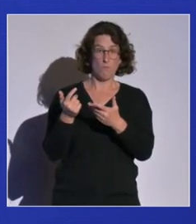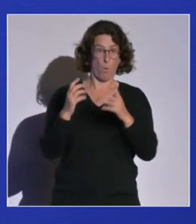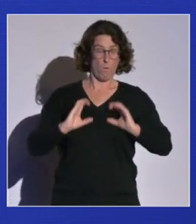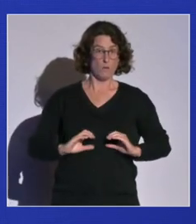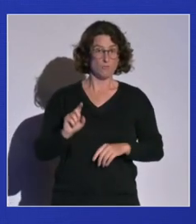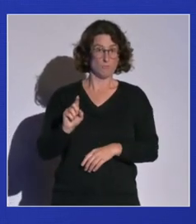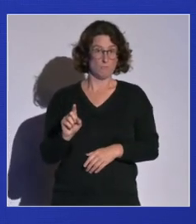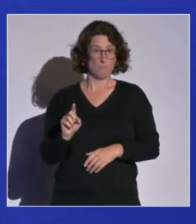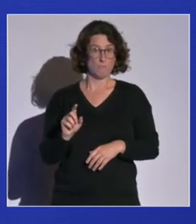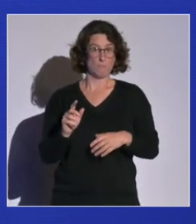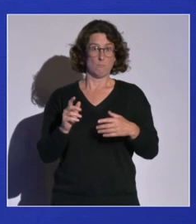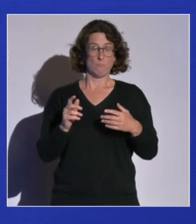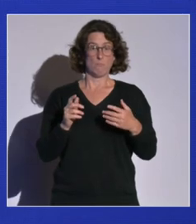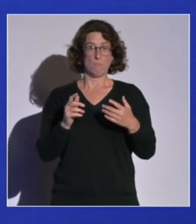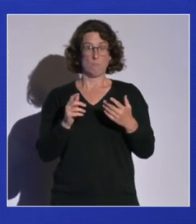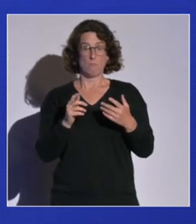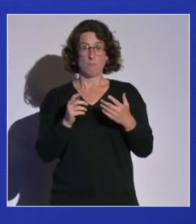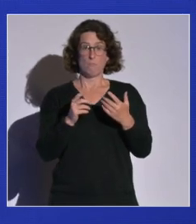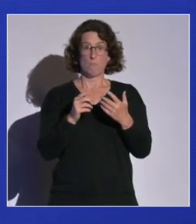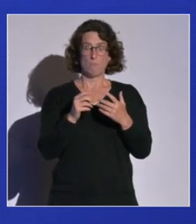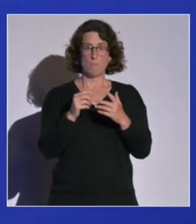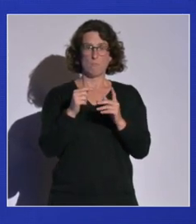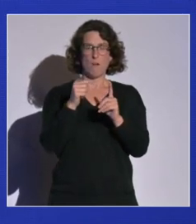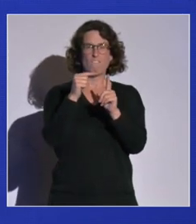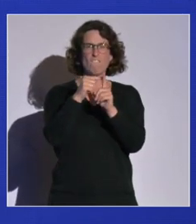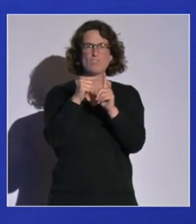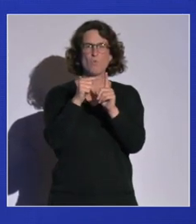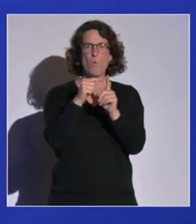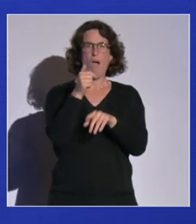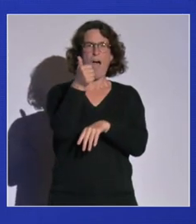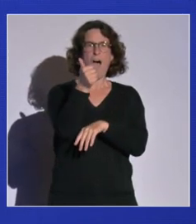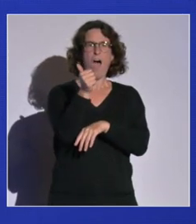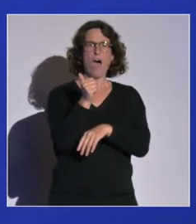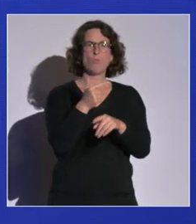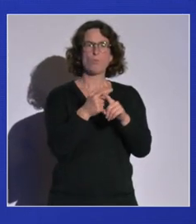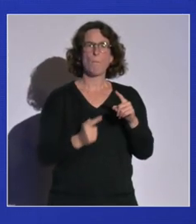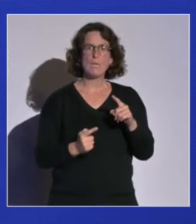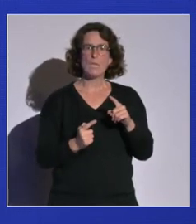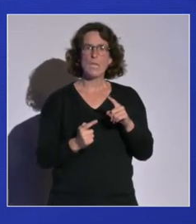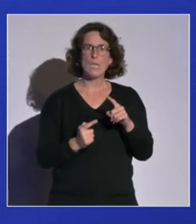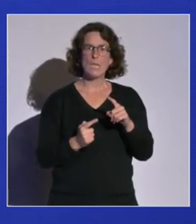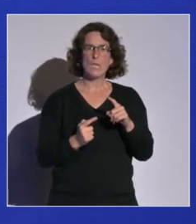placer la fraction 1/2 sur une échelle de 0 à 5.